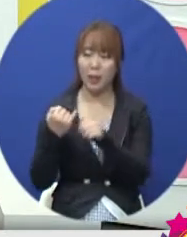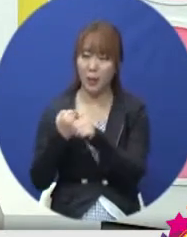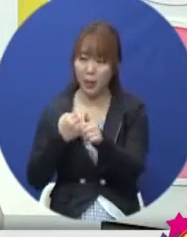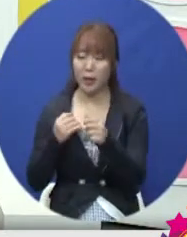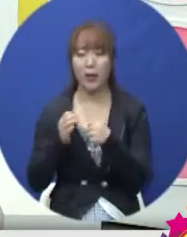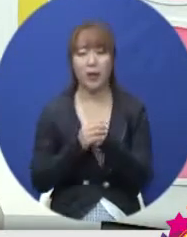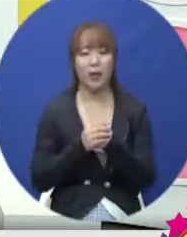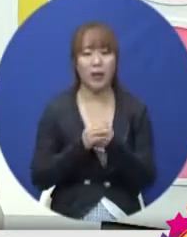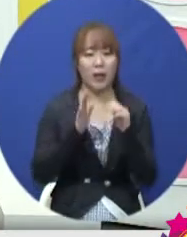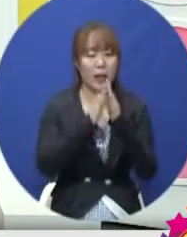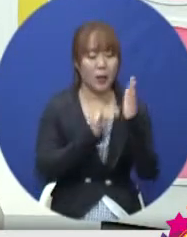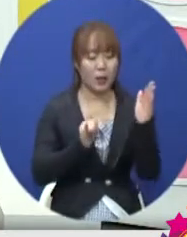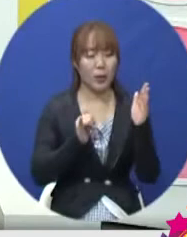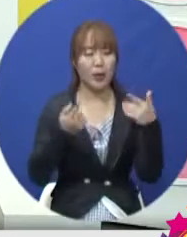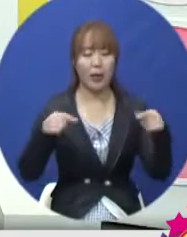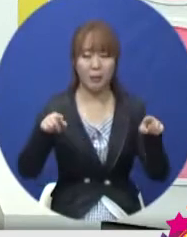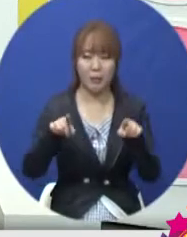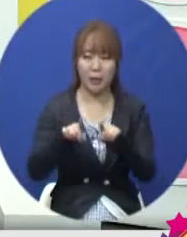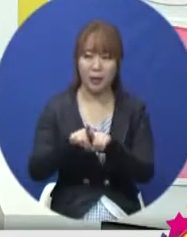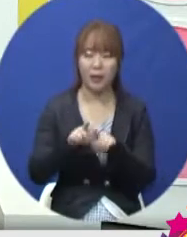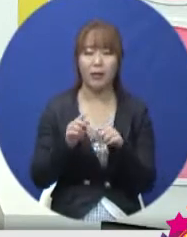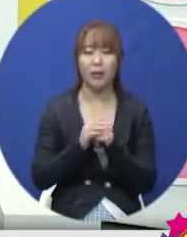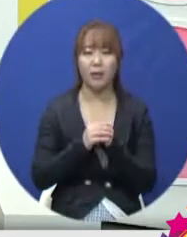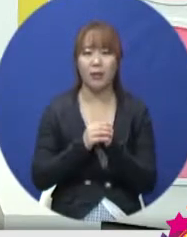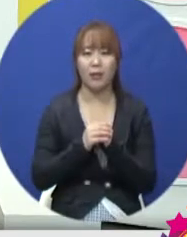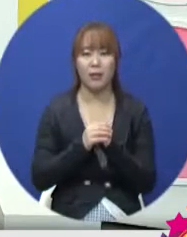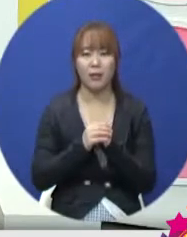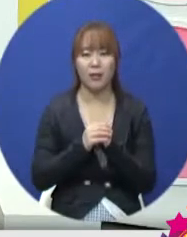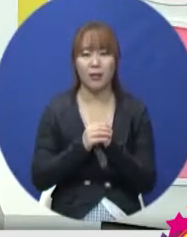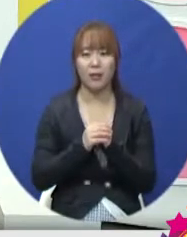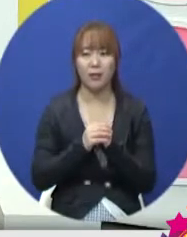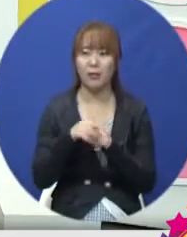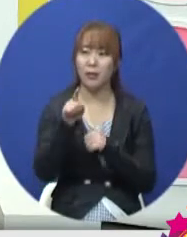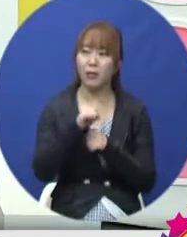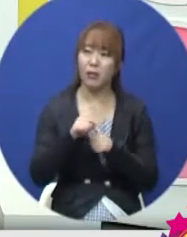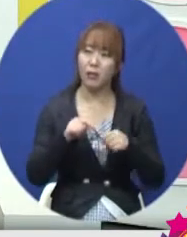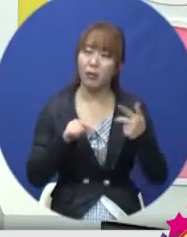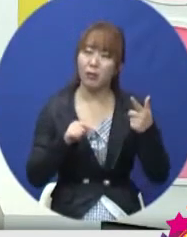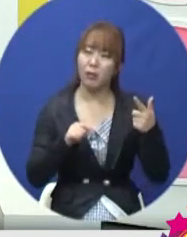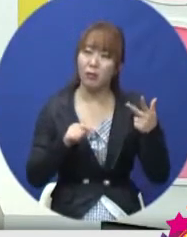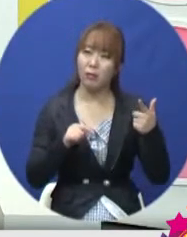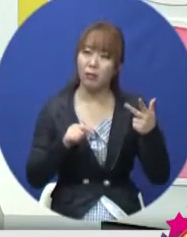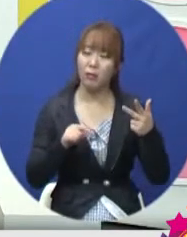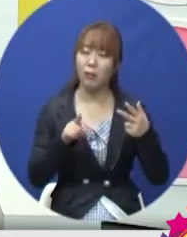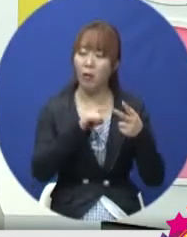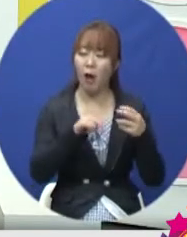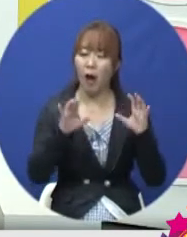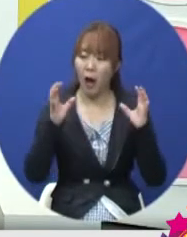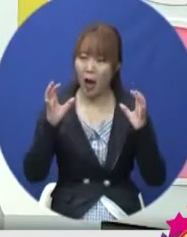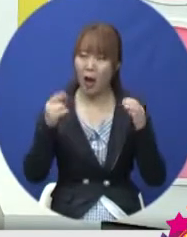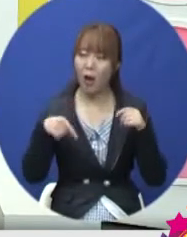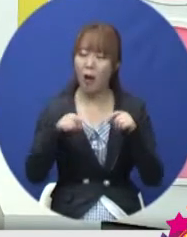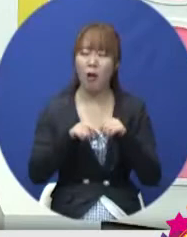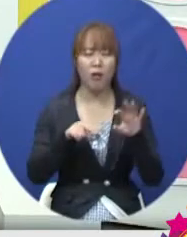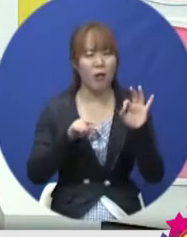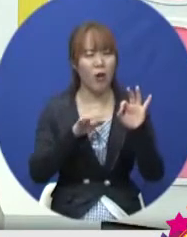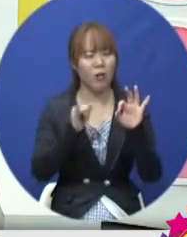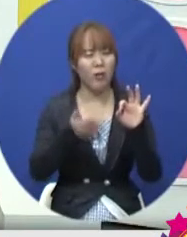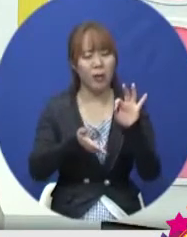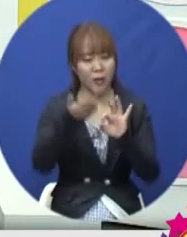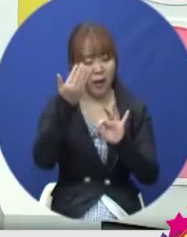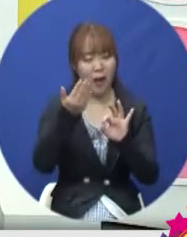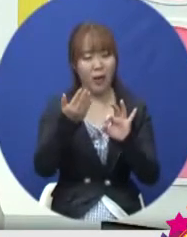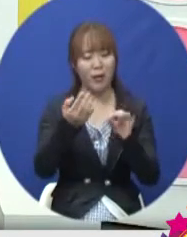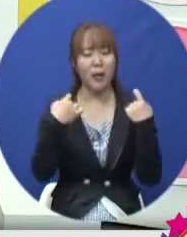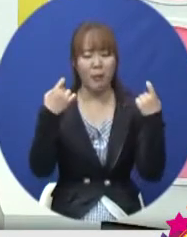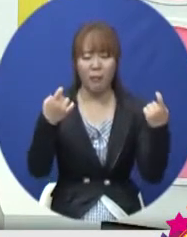네. 가족들이 이렇게 한 대일곱 명 막 애들하고 한 10명 이상 가는데